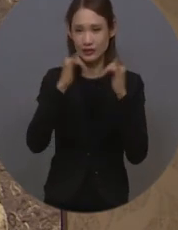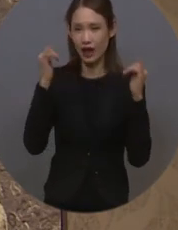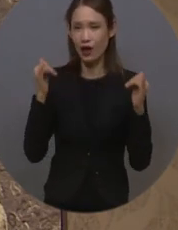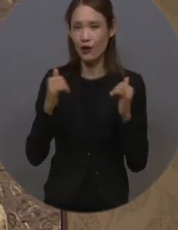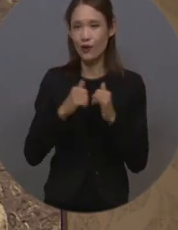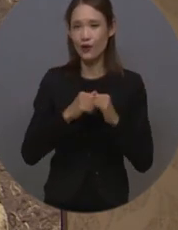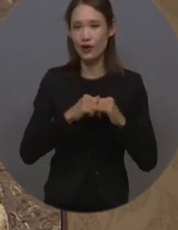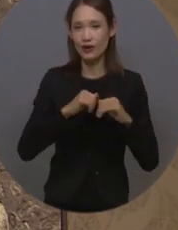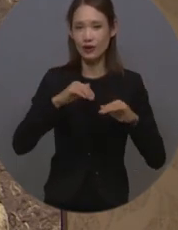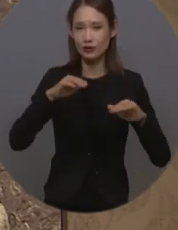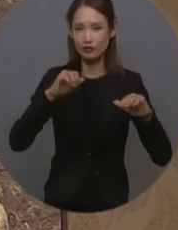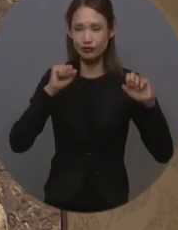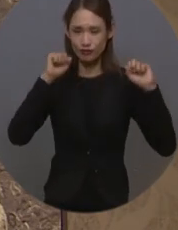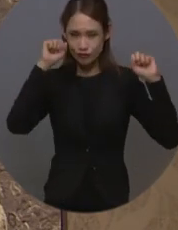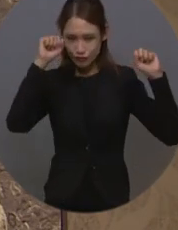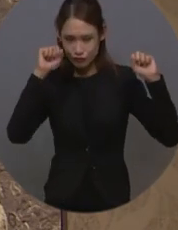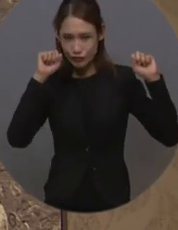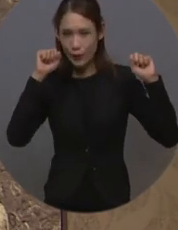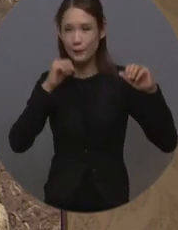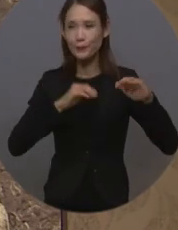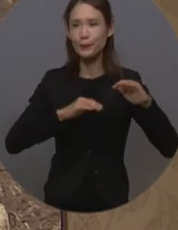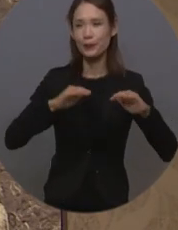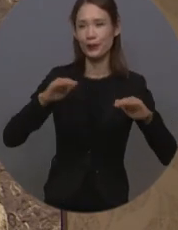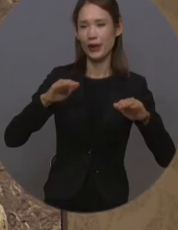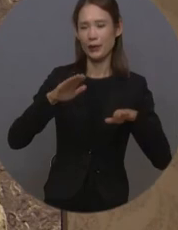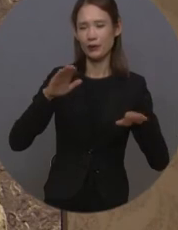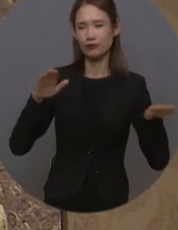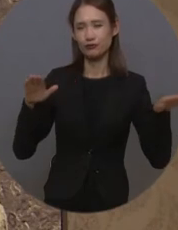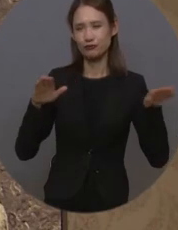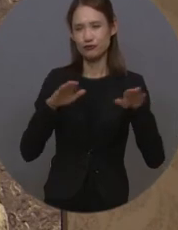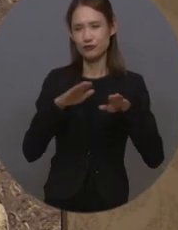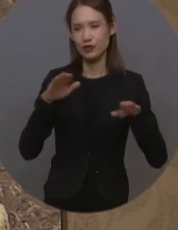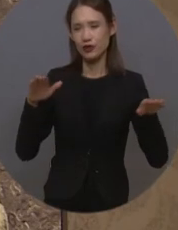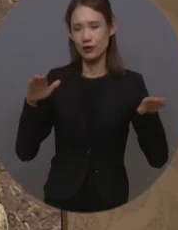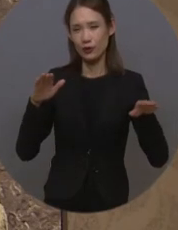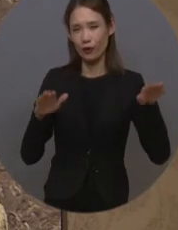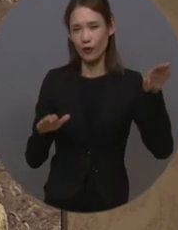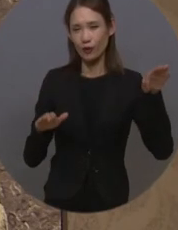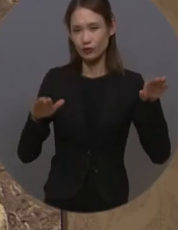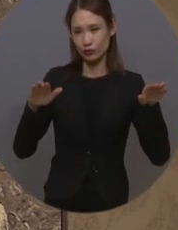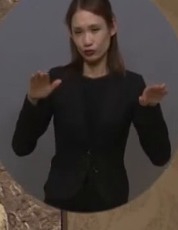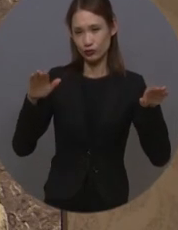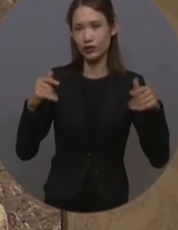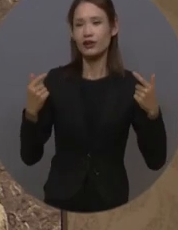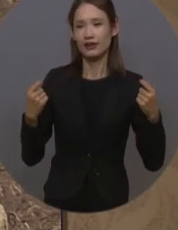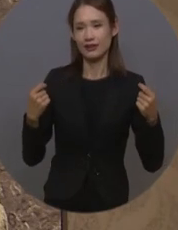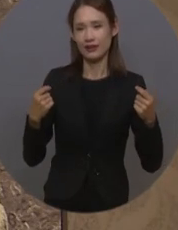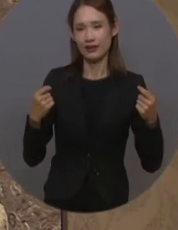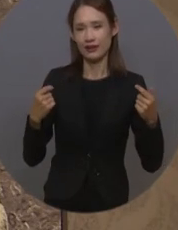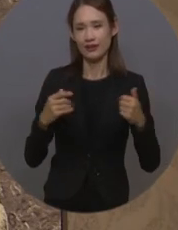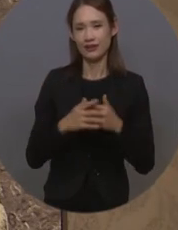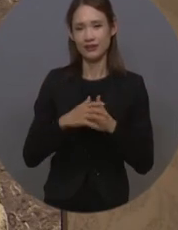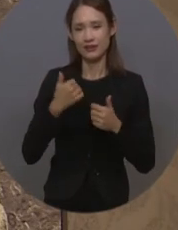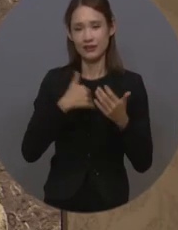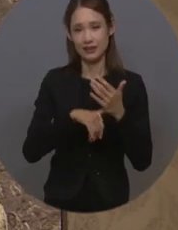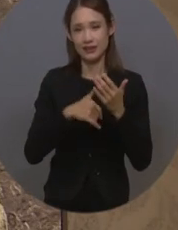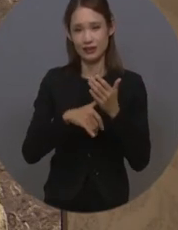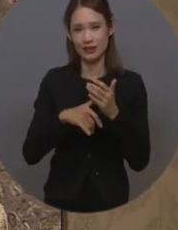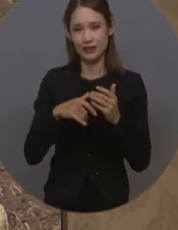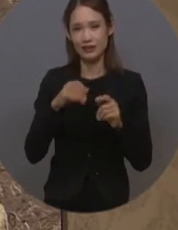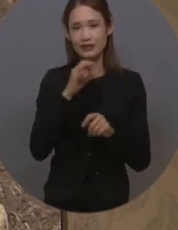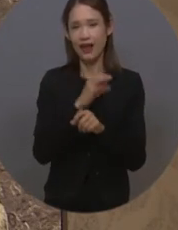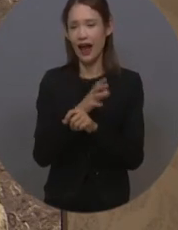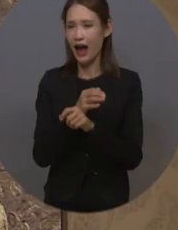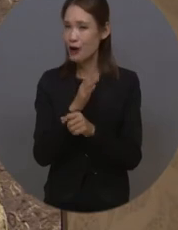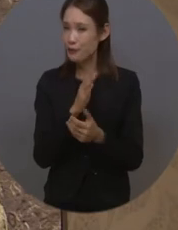운동장이 평평해지지 않을까 생각합니다. 우리가 장식품이나 이런 부분들이라면 사라고 말씀을 안